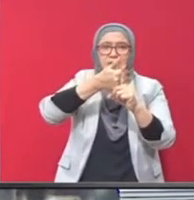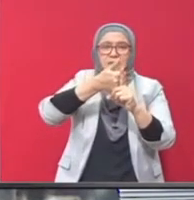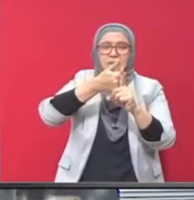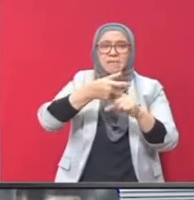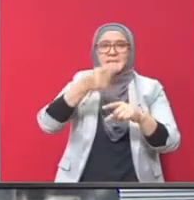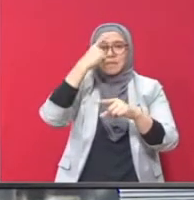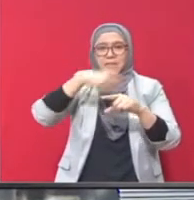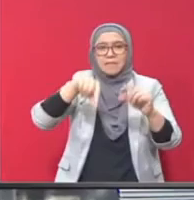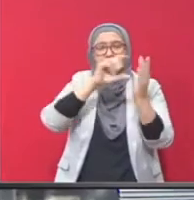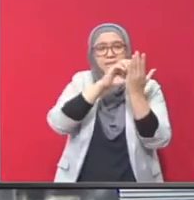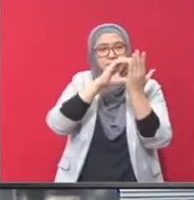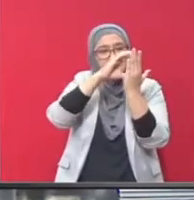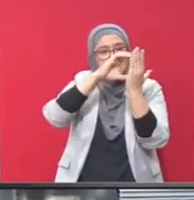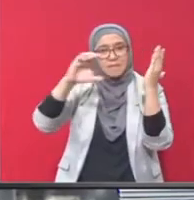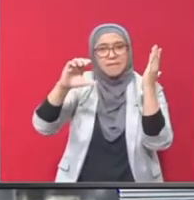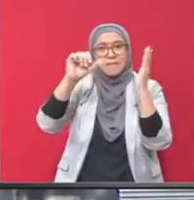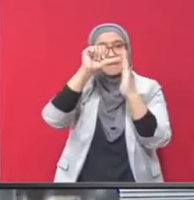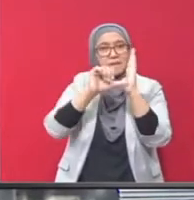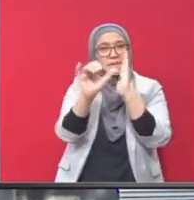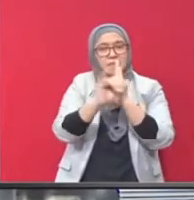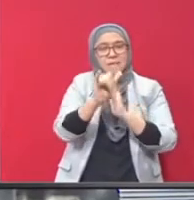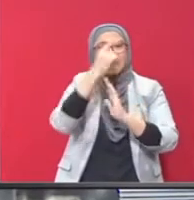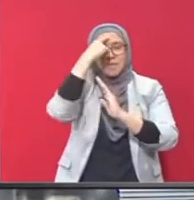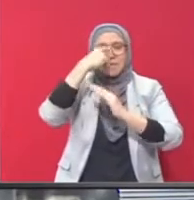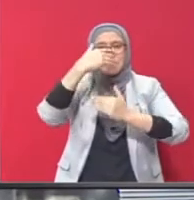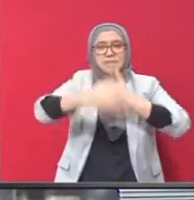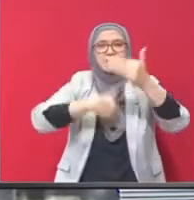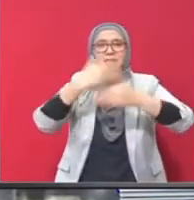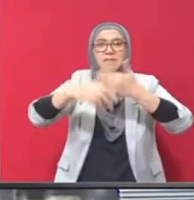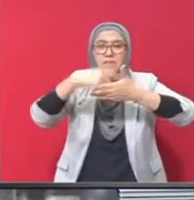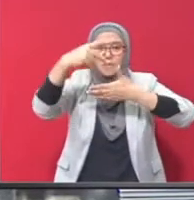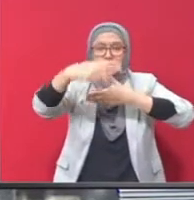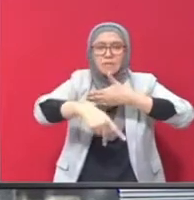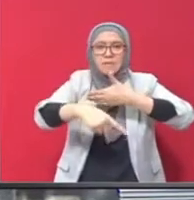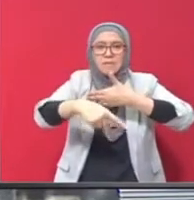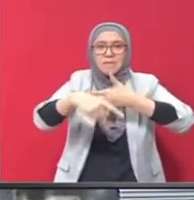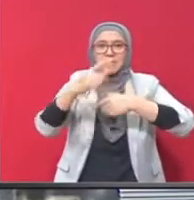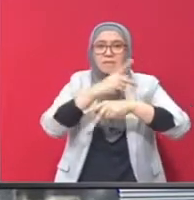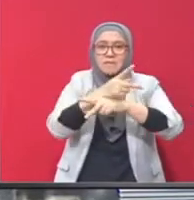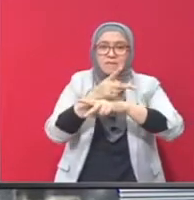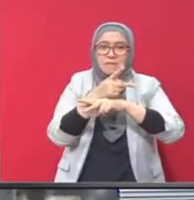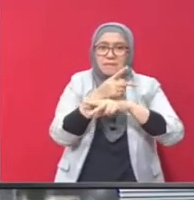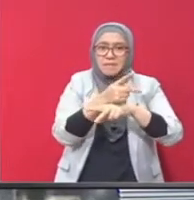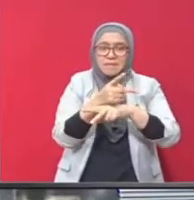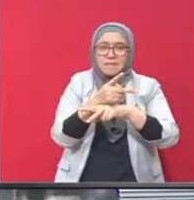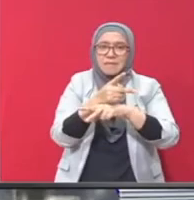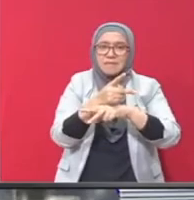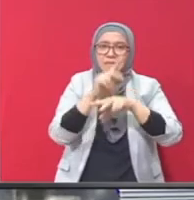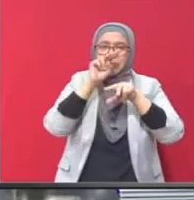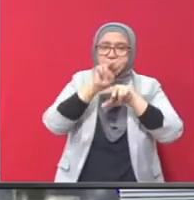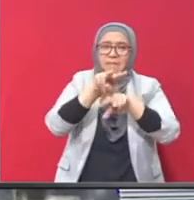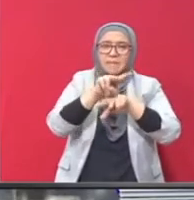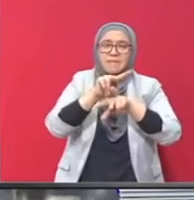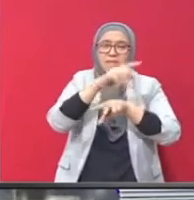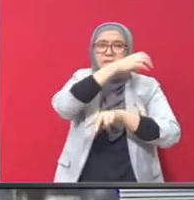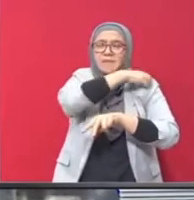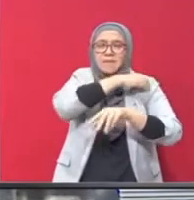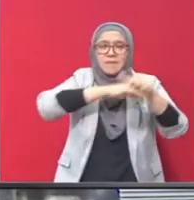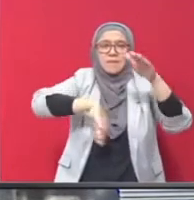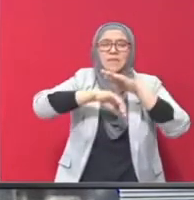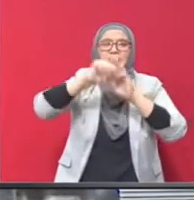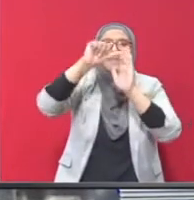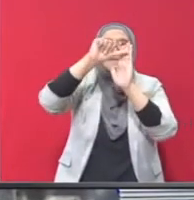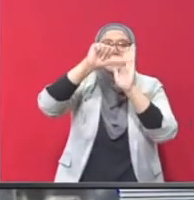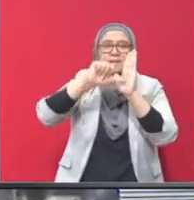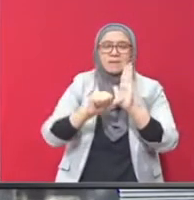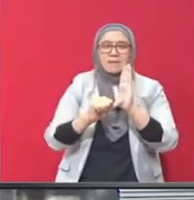section 30 beata yang sama untuk menjalani program pengawasan pegawai pembelian dibawa akta